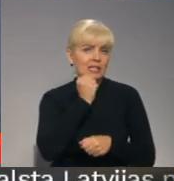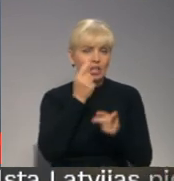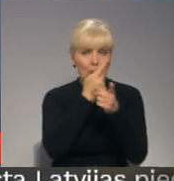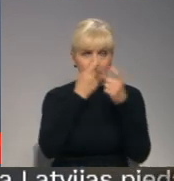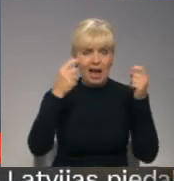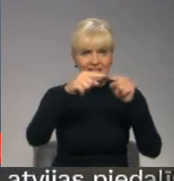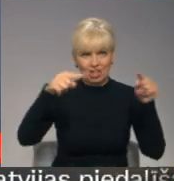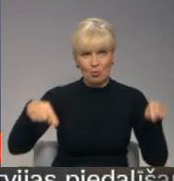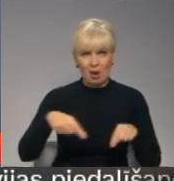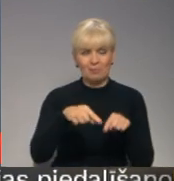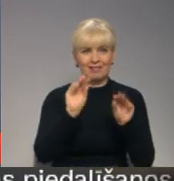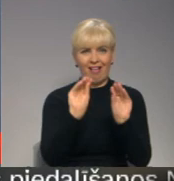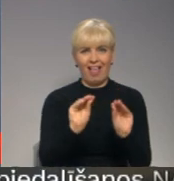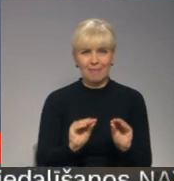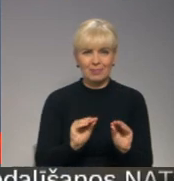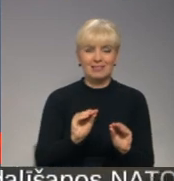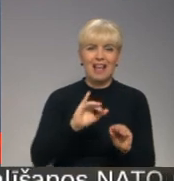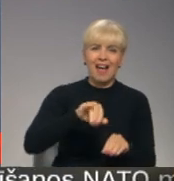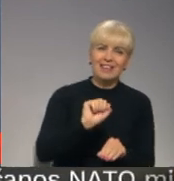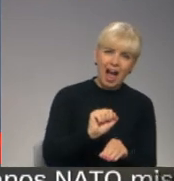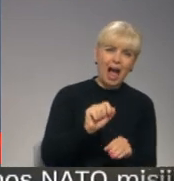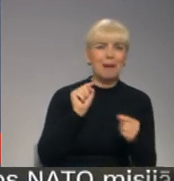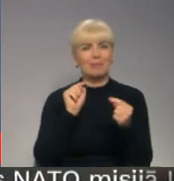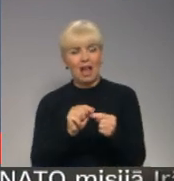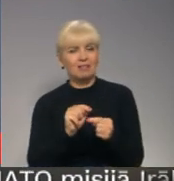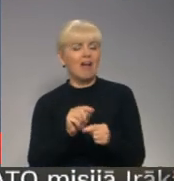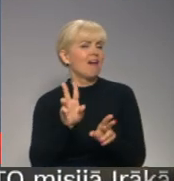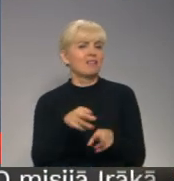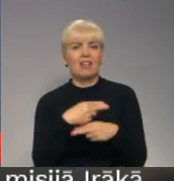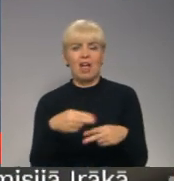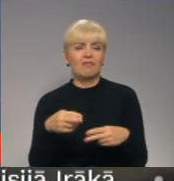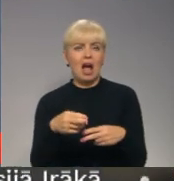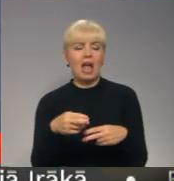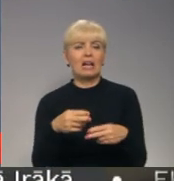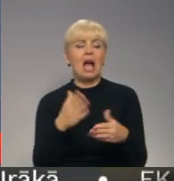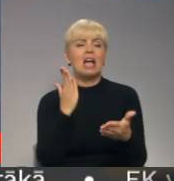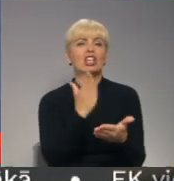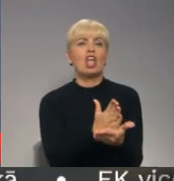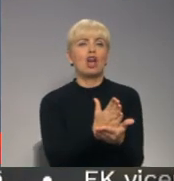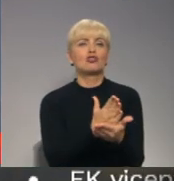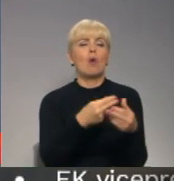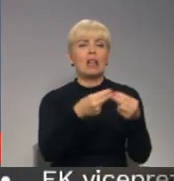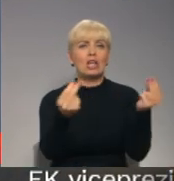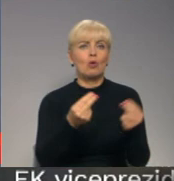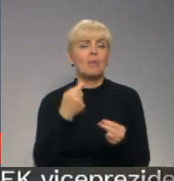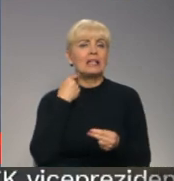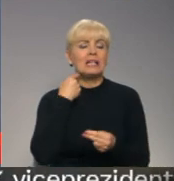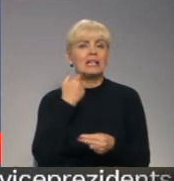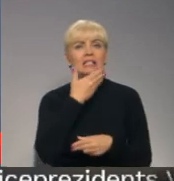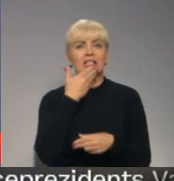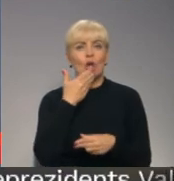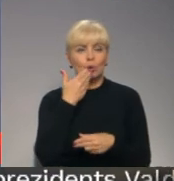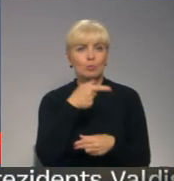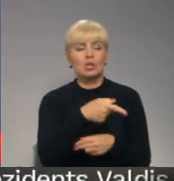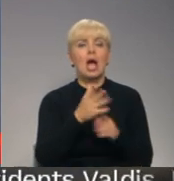paziņojumus. Faktiski nav nepieciešams slēgt katram tiešo līgumu ar Rīgas siltumu, jo tas vēl